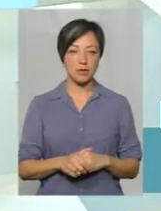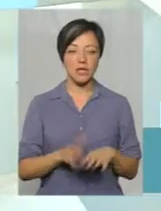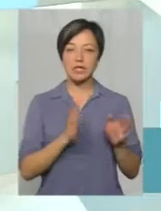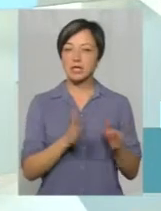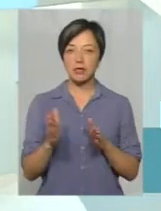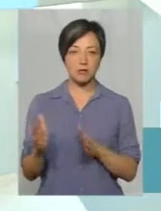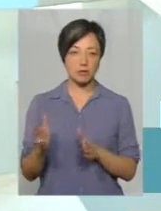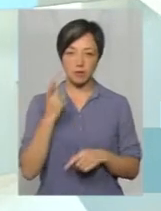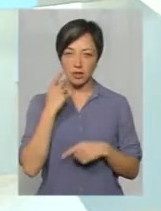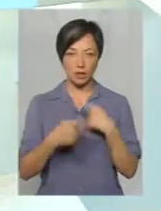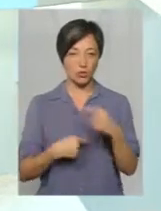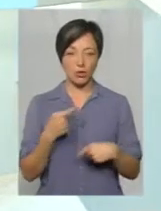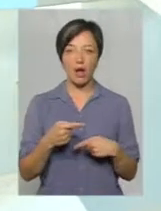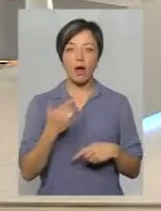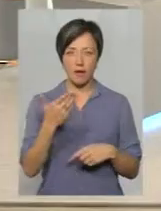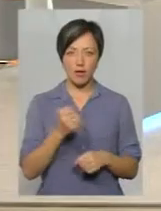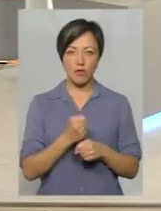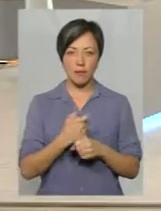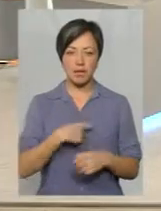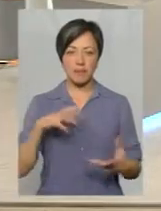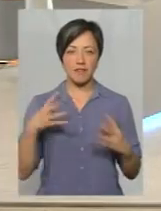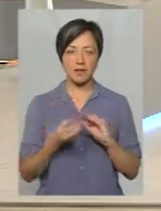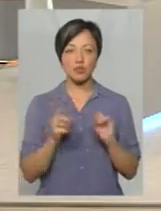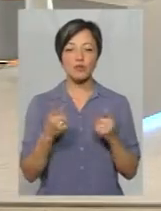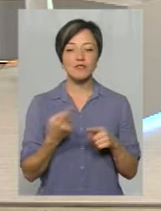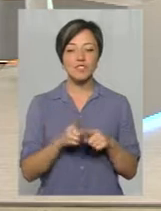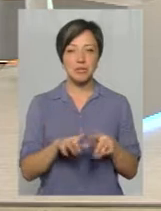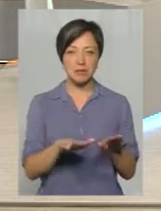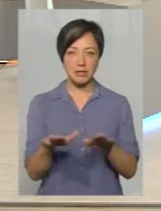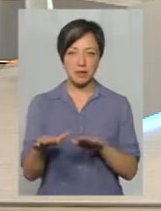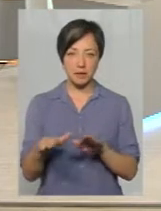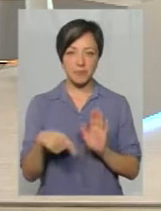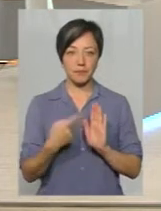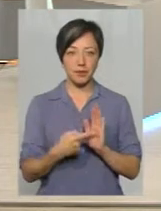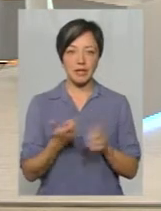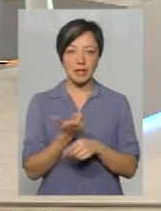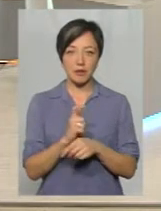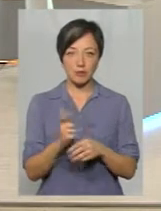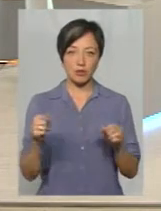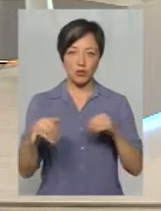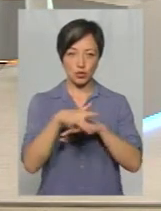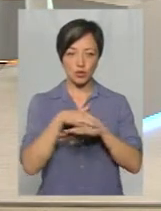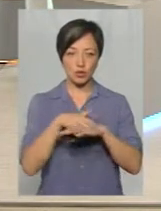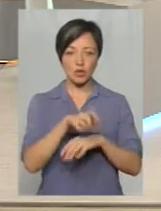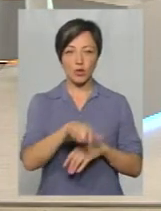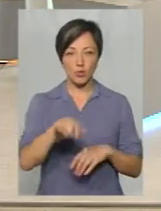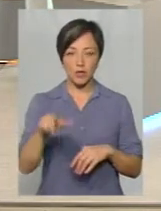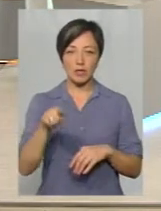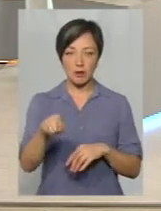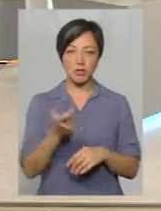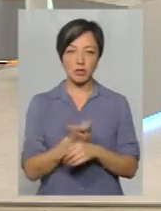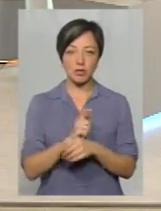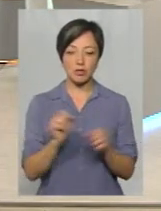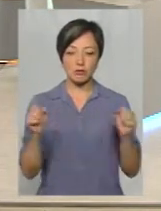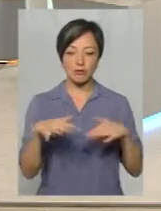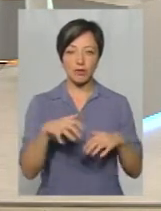систематично і регулярно. Ви вже робили для себе якісь висновки? От чому саме в цих місцях? Робили висновки. Там найбільше скупчення? Так, звісно, там найбільше